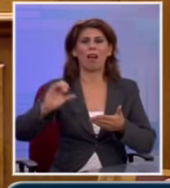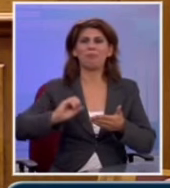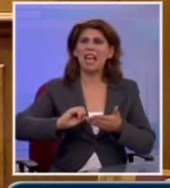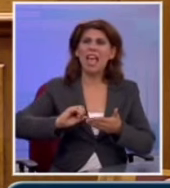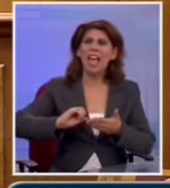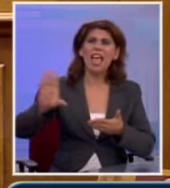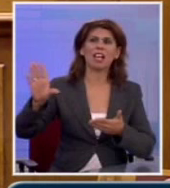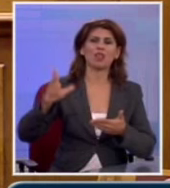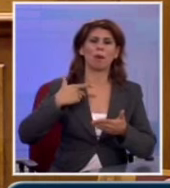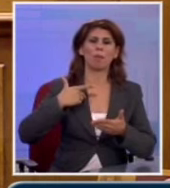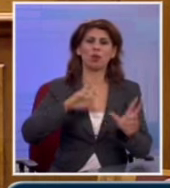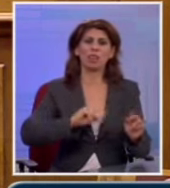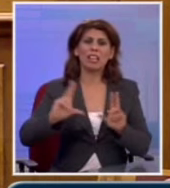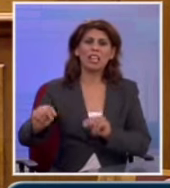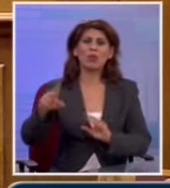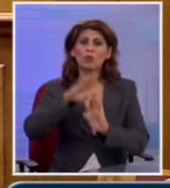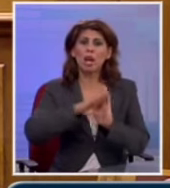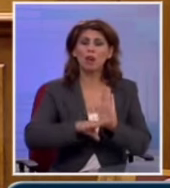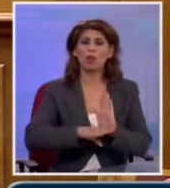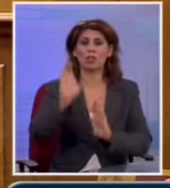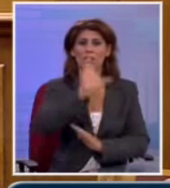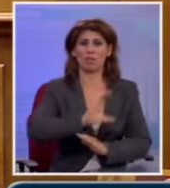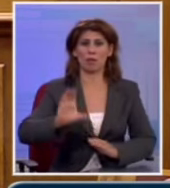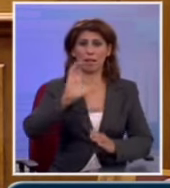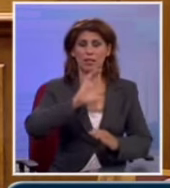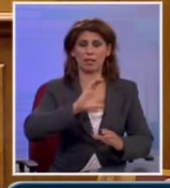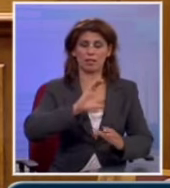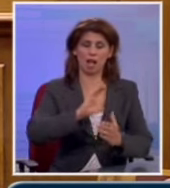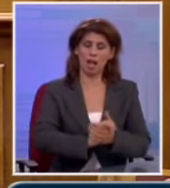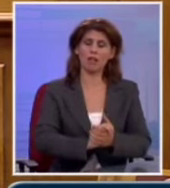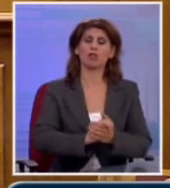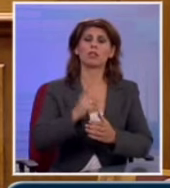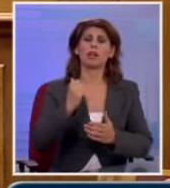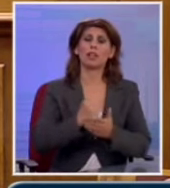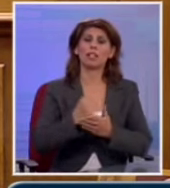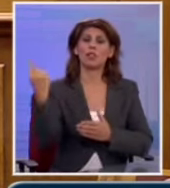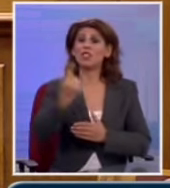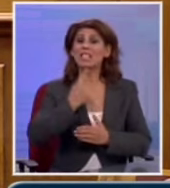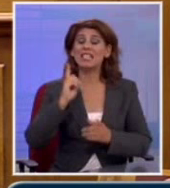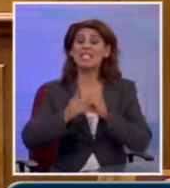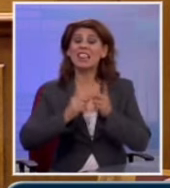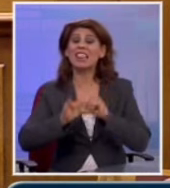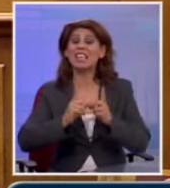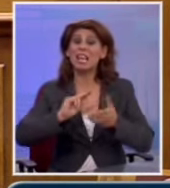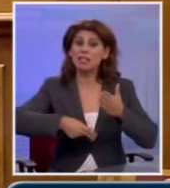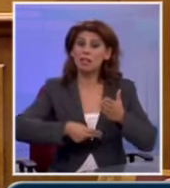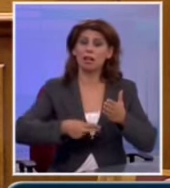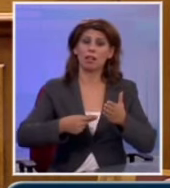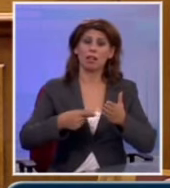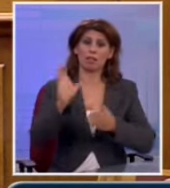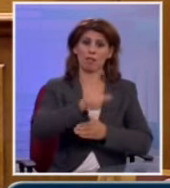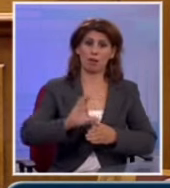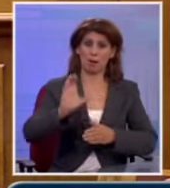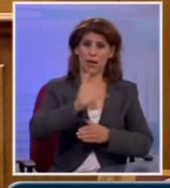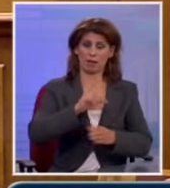κοινούς κανονισμούς της Ευρωπαϊκής Ένωσης και των συνθήκων της, να συνεδριάσουν